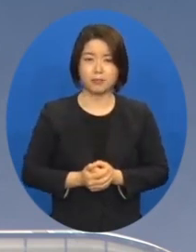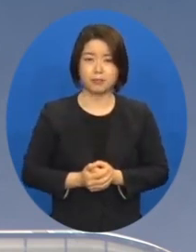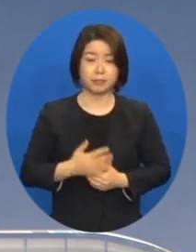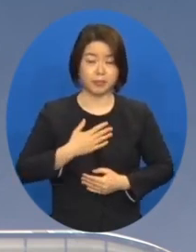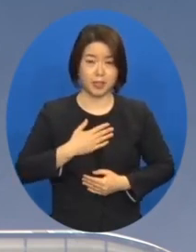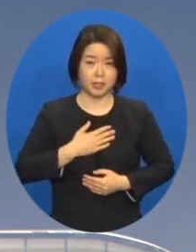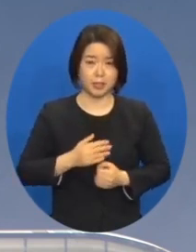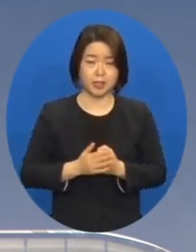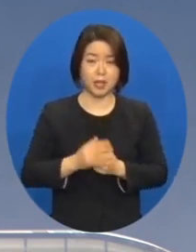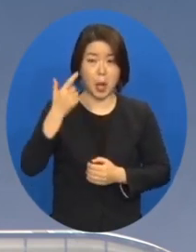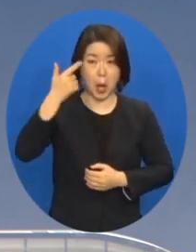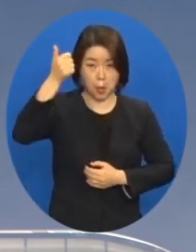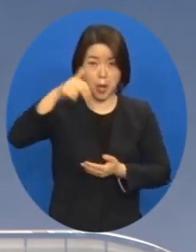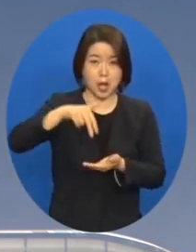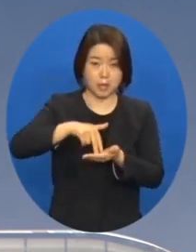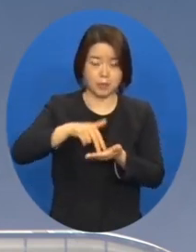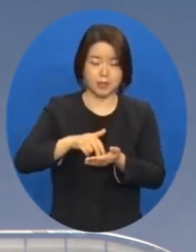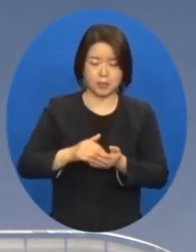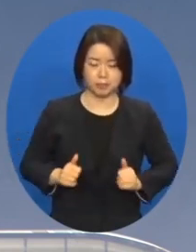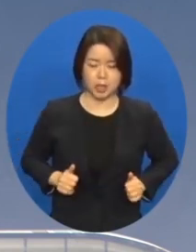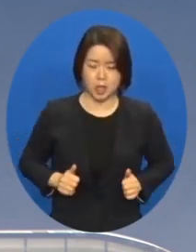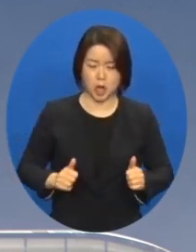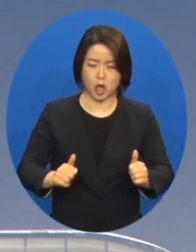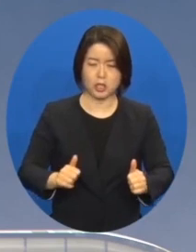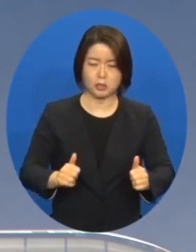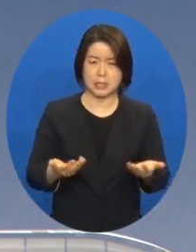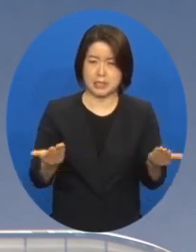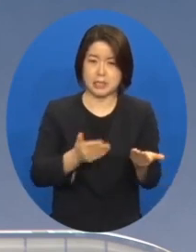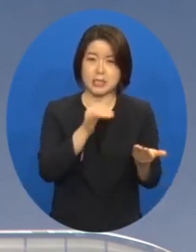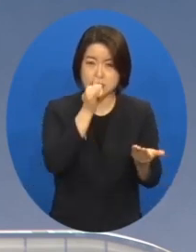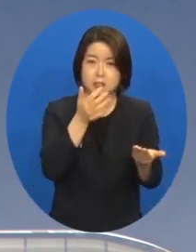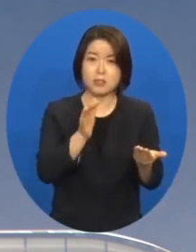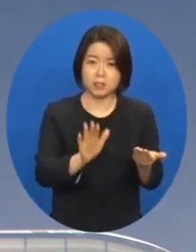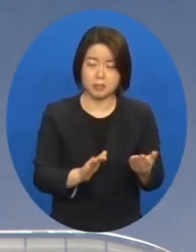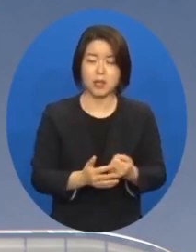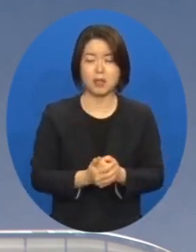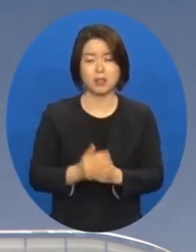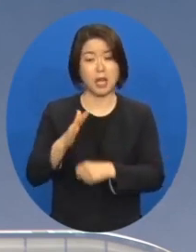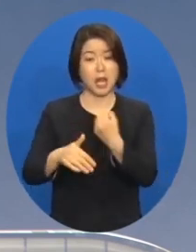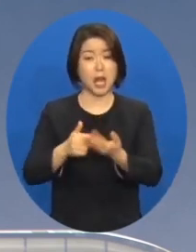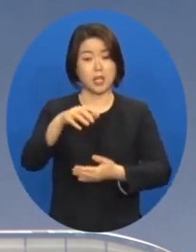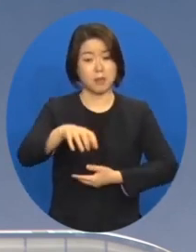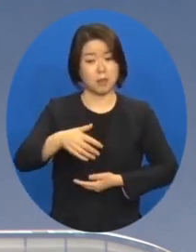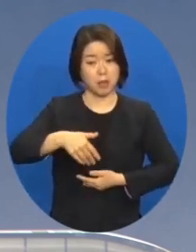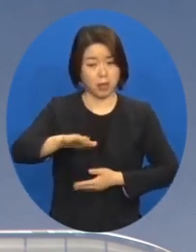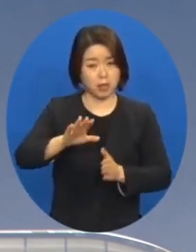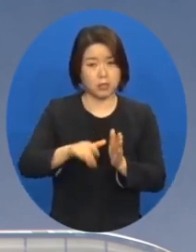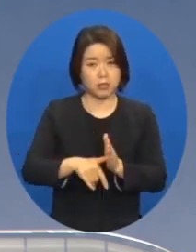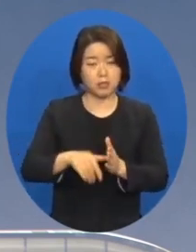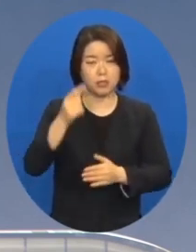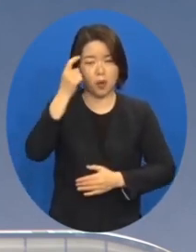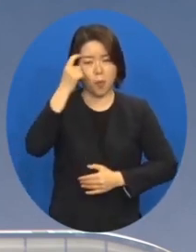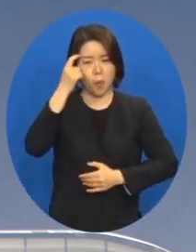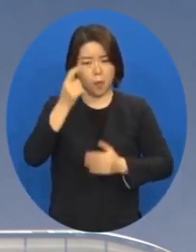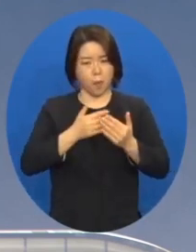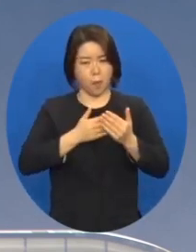제가 목사로서 열심히 목회는 했지만 그 하나님 앞에 간다고 할 때 왜 그렇게